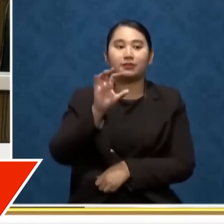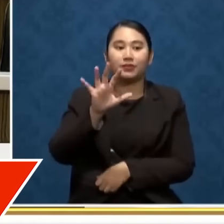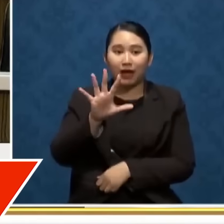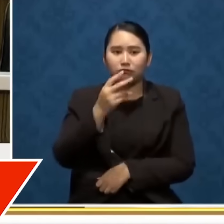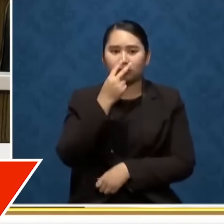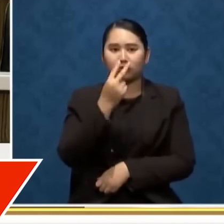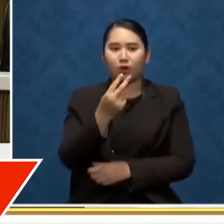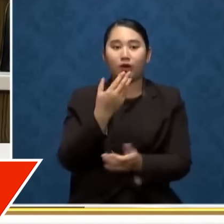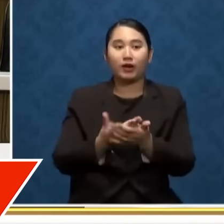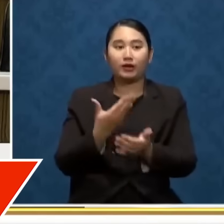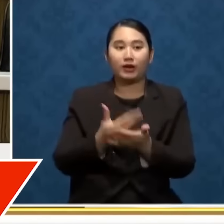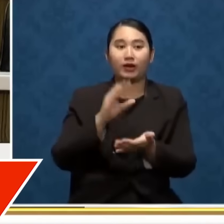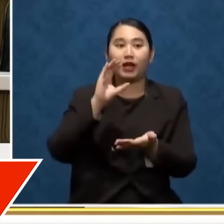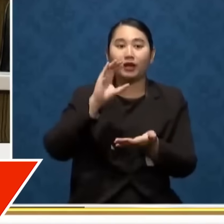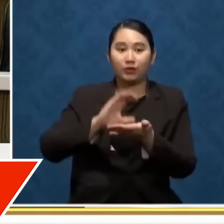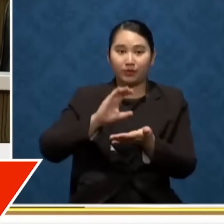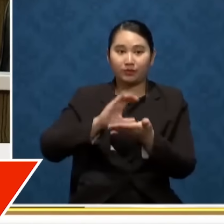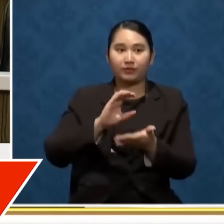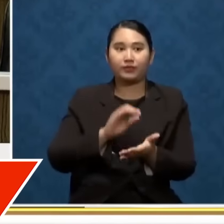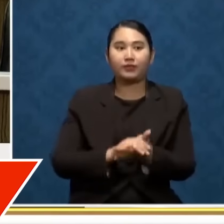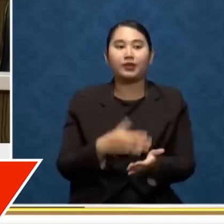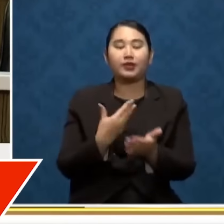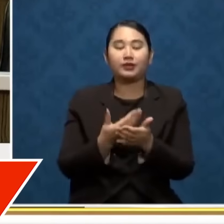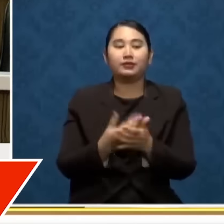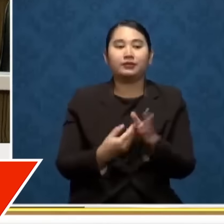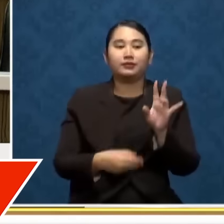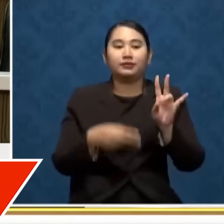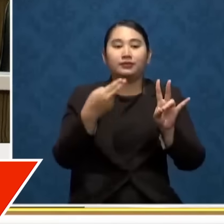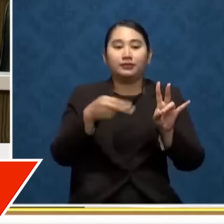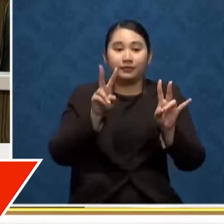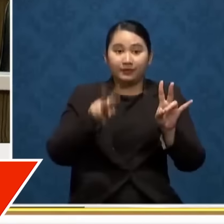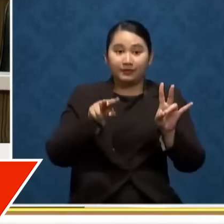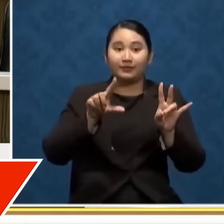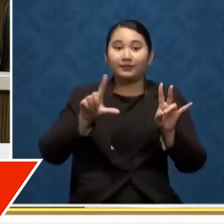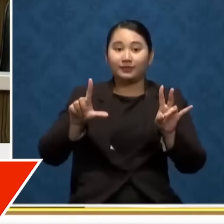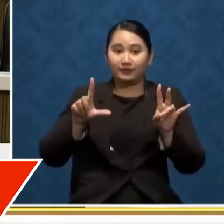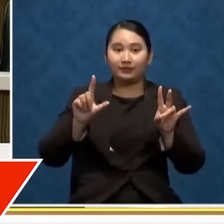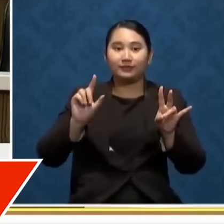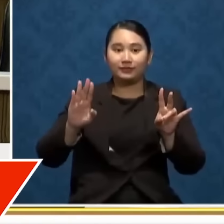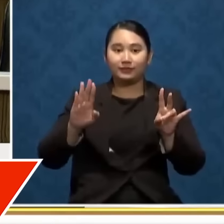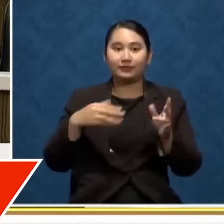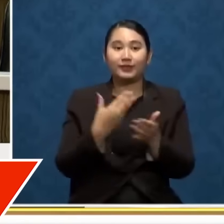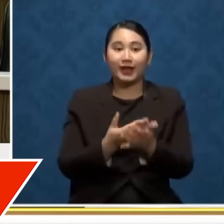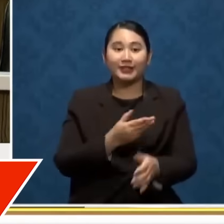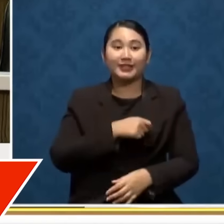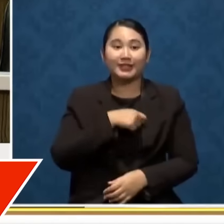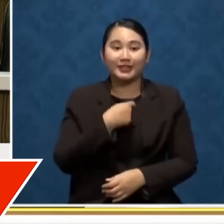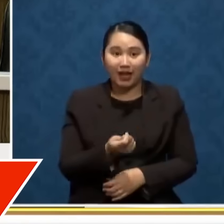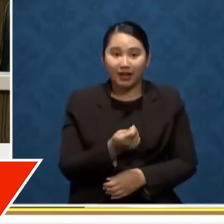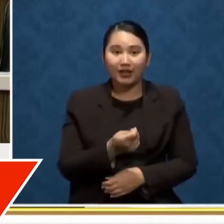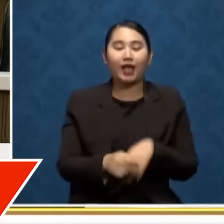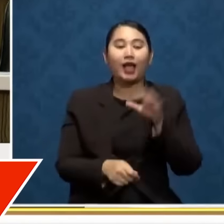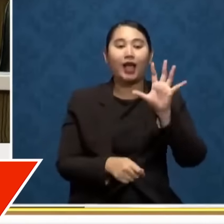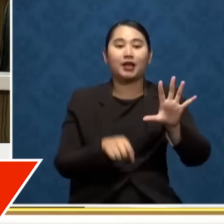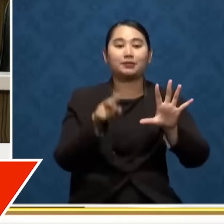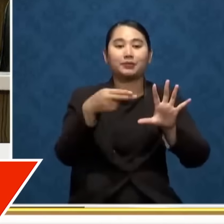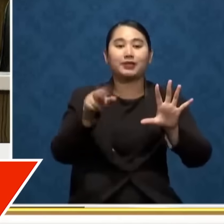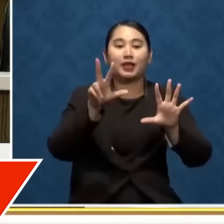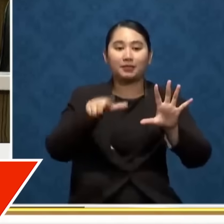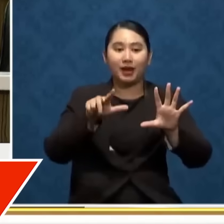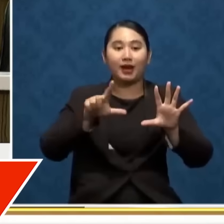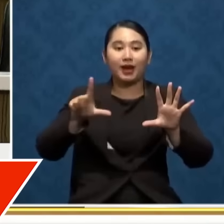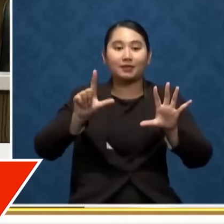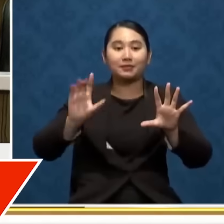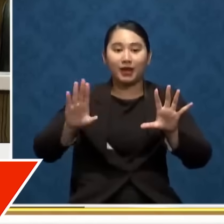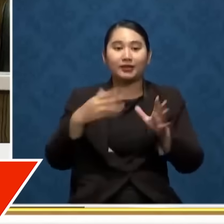ครับท่านได้มีงบประมาณทั้งสิ้นประมาณ 72,000 ล้านบาทนะครับและท่านก็มีรายจ่ายอยู่ที่ประมาณ 53,000 ล้านบาทนะครับ